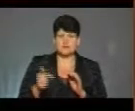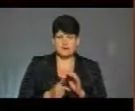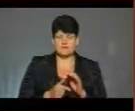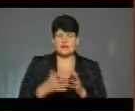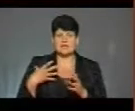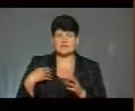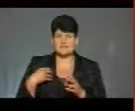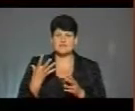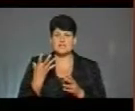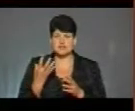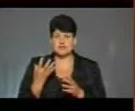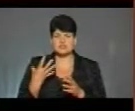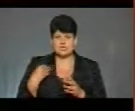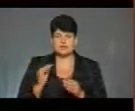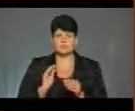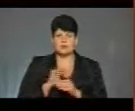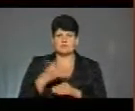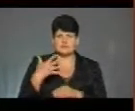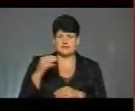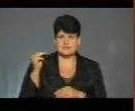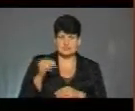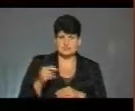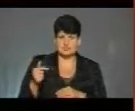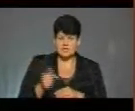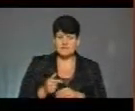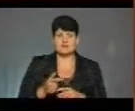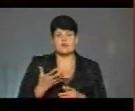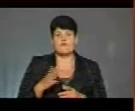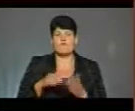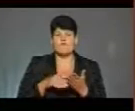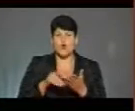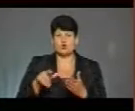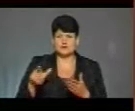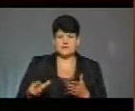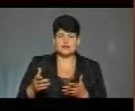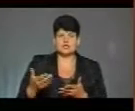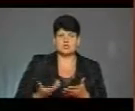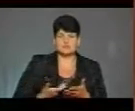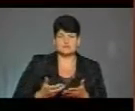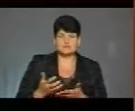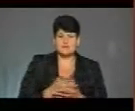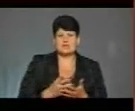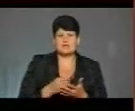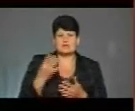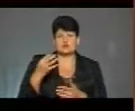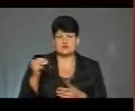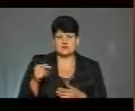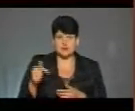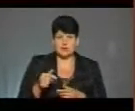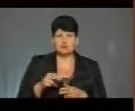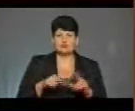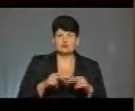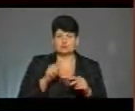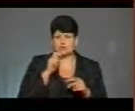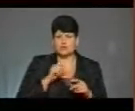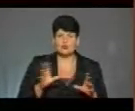ще 50 тисяч. І волонтери «Будуємо Україну разом», які проживають у Збаражі, зібрали близько 40 тисяч гривень. «Будуємо Україну